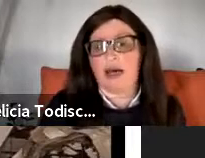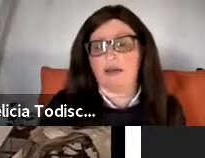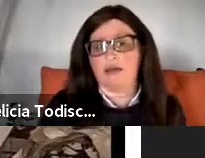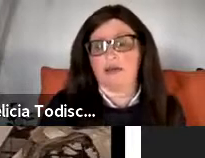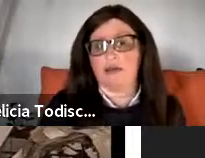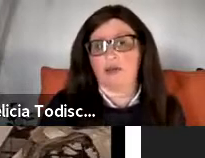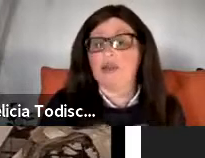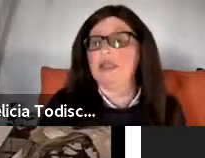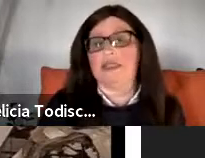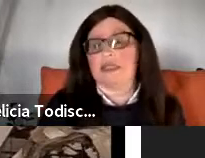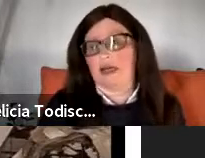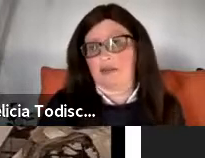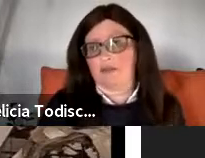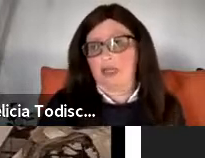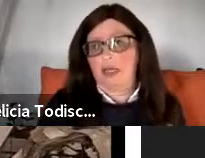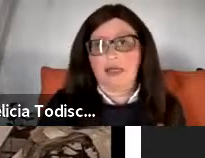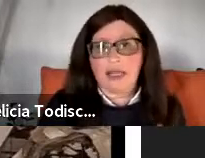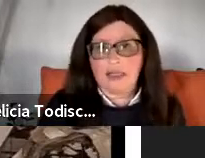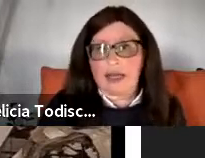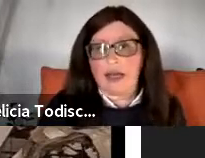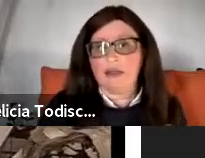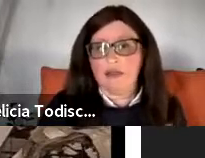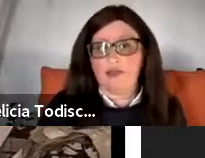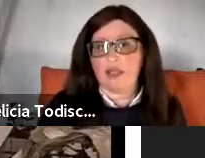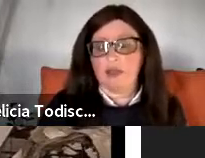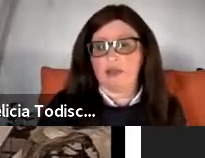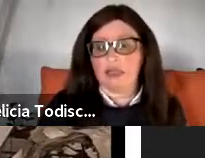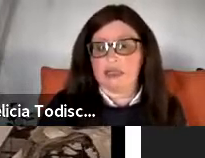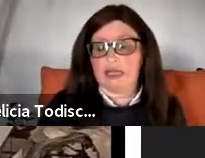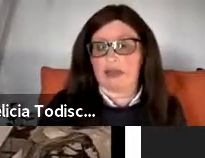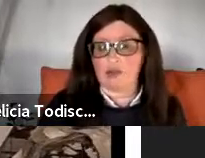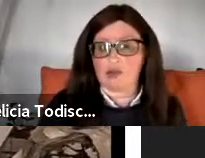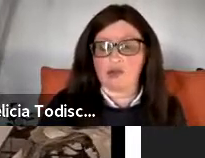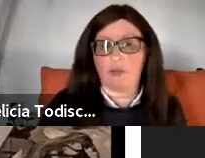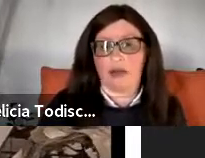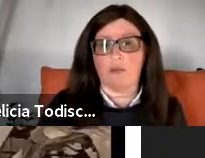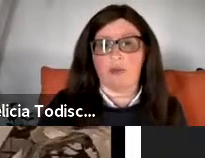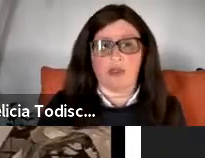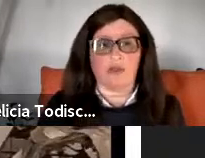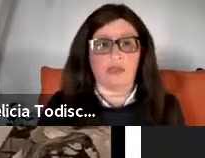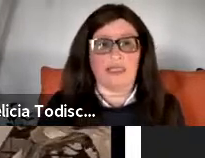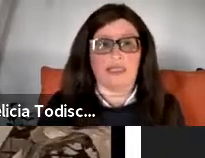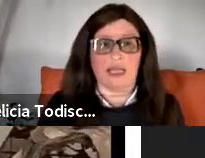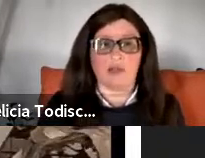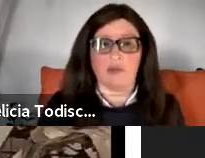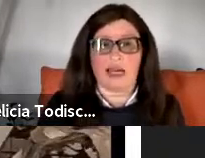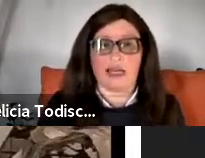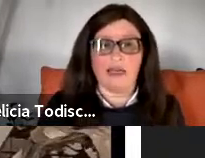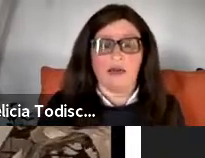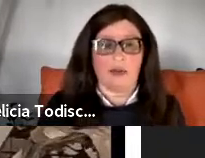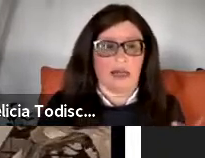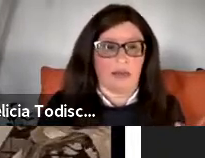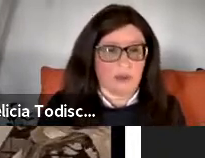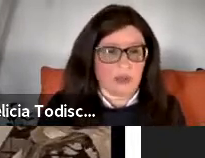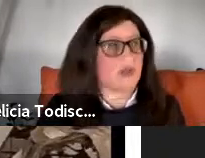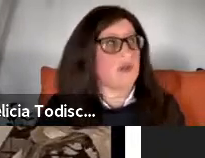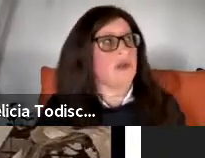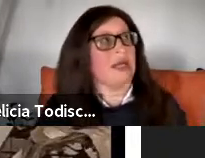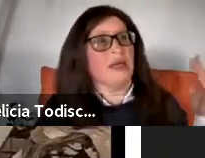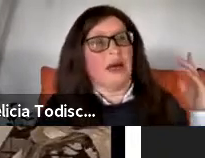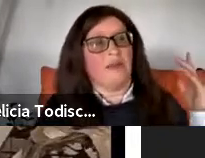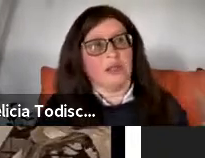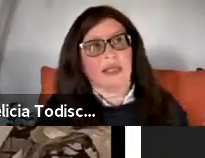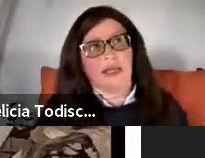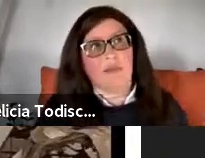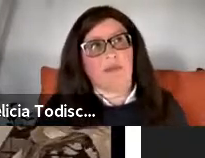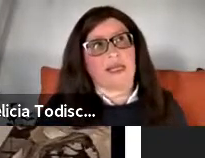difficili da utilizzare. In realtà difficile da utilizzare, non solo per la composizione del testo, ma anche per la